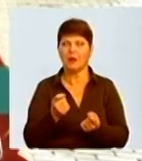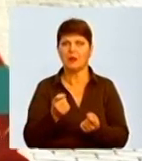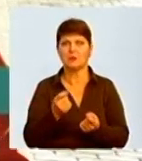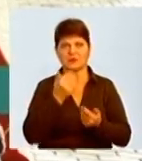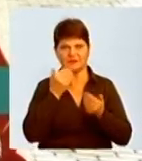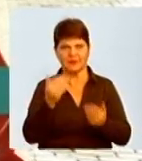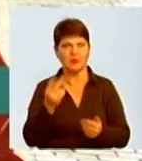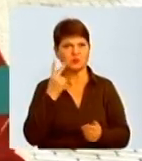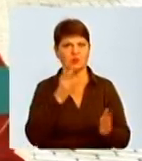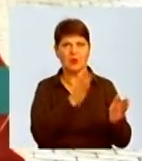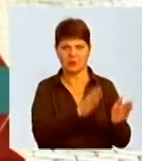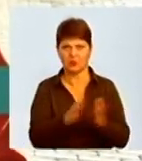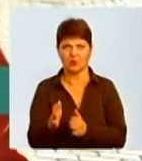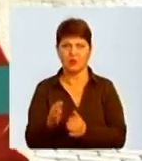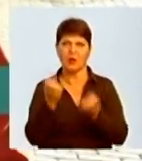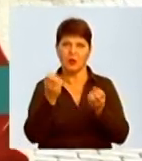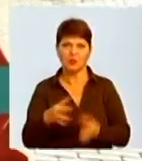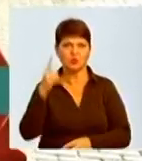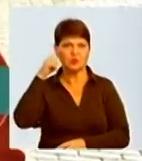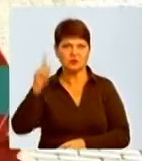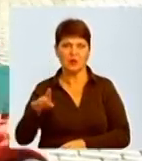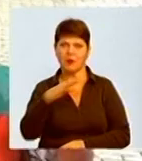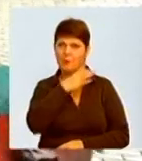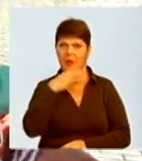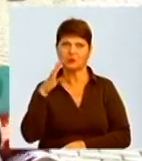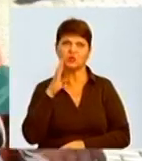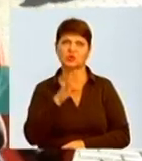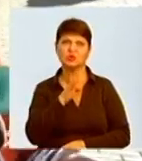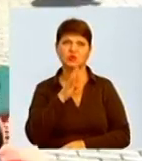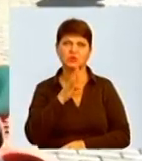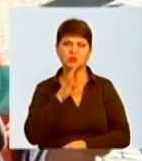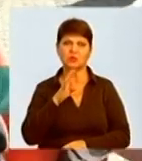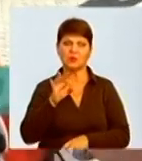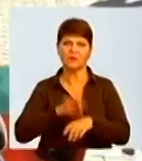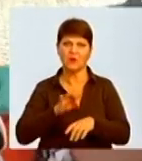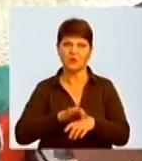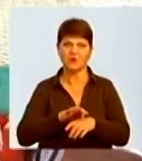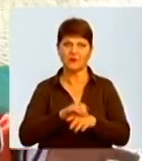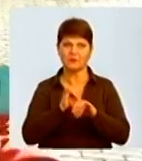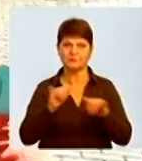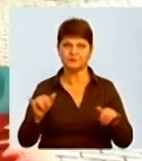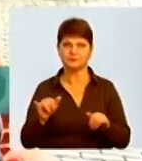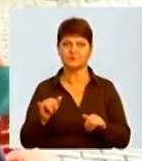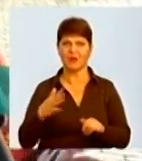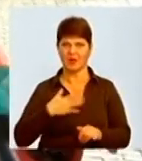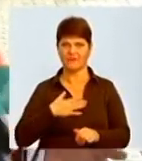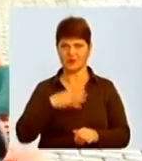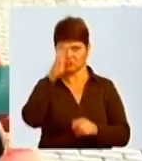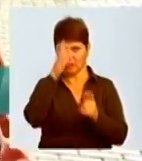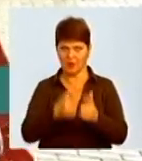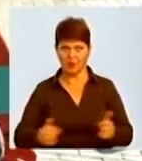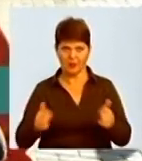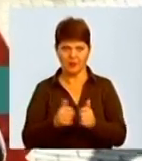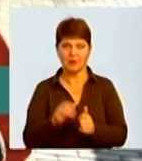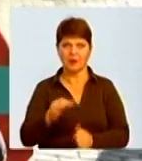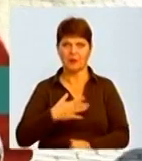регулярно. Просто знаю, що багато жінок, особливо ця хвороба, вона особливо розвинена саме в нашій країні. І саме в